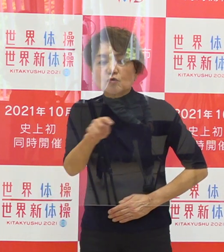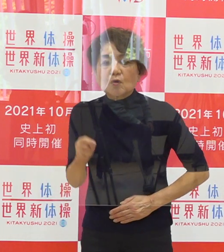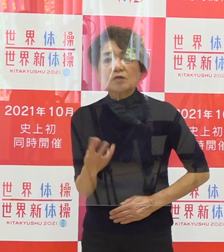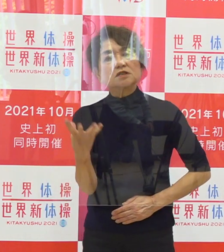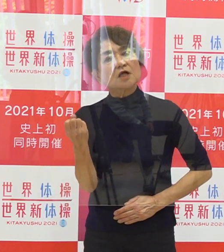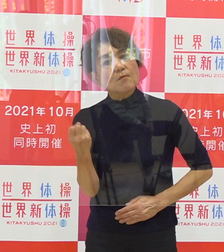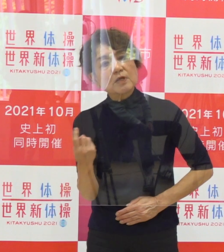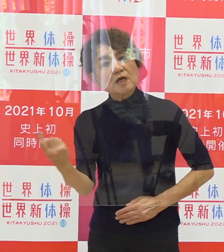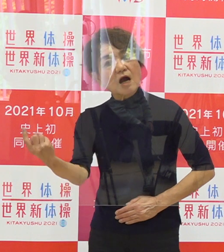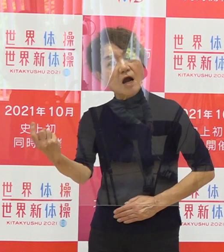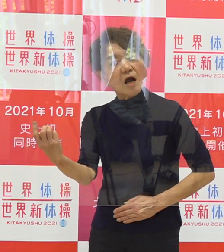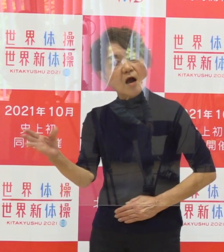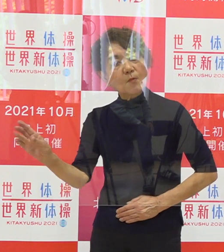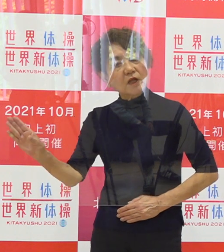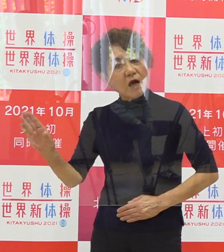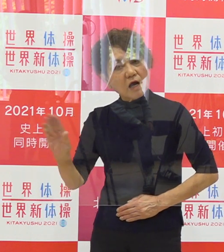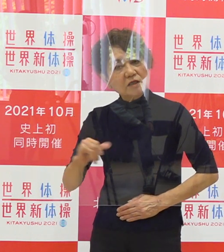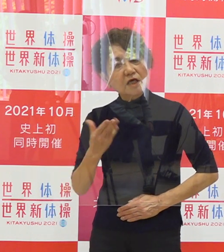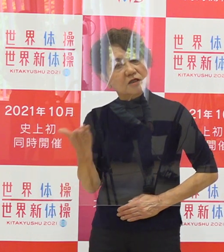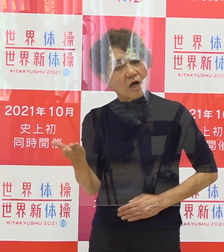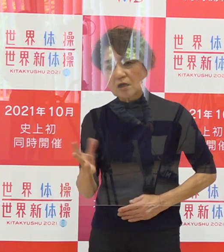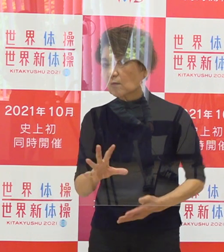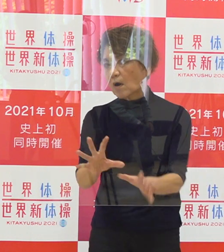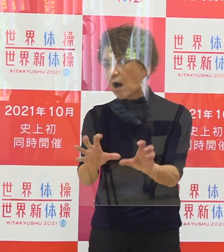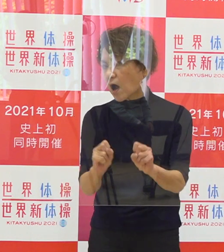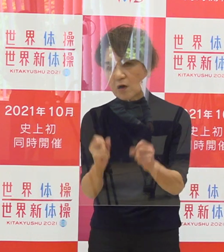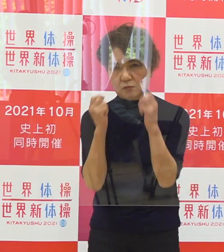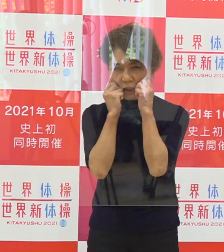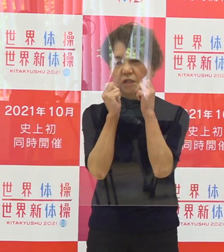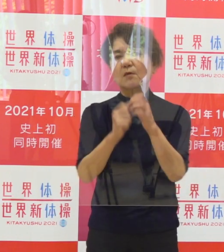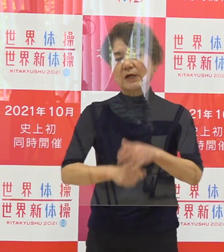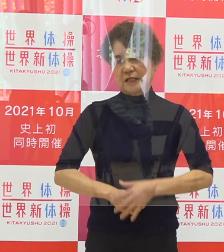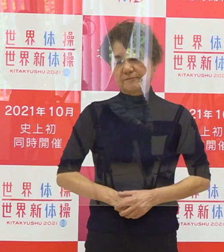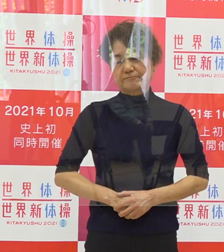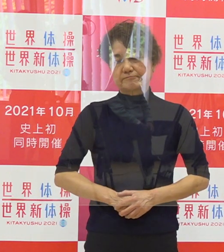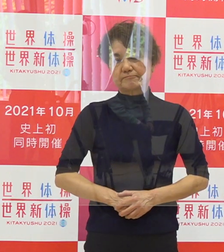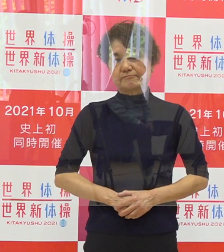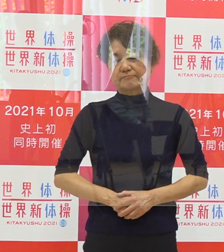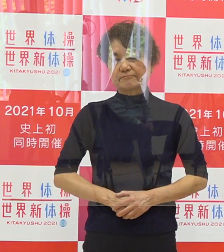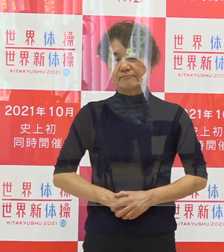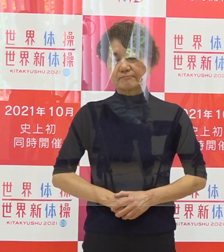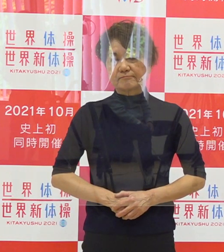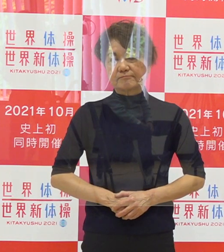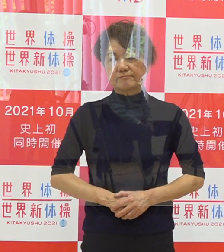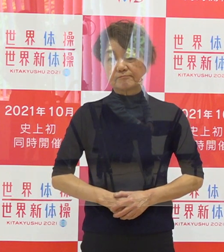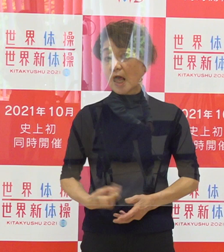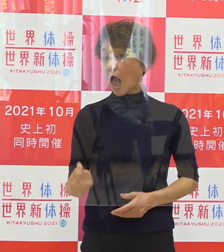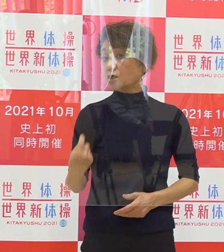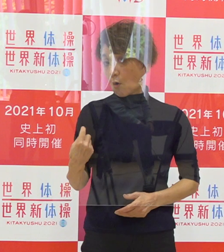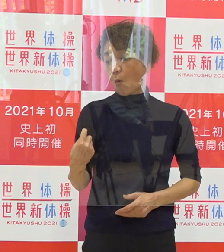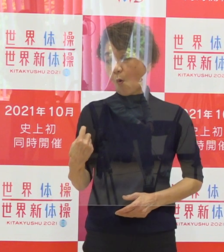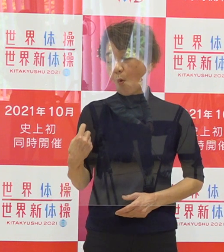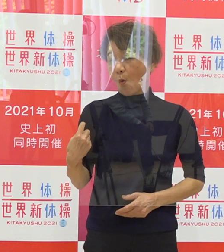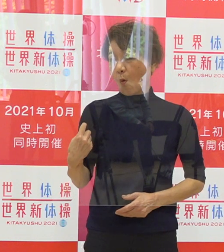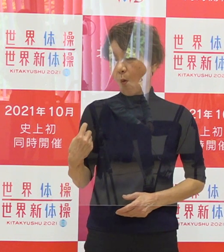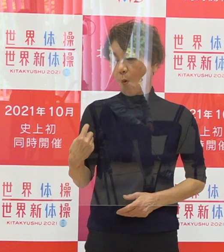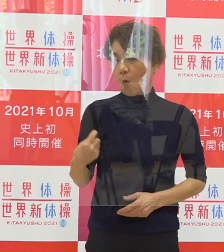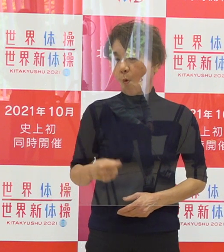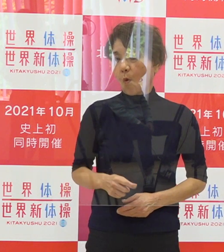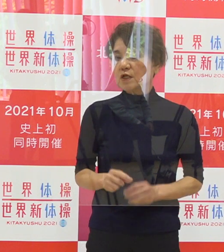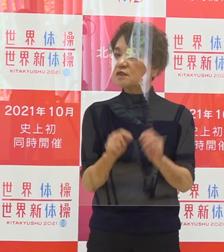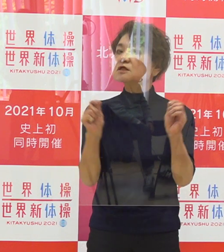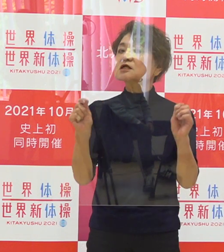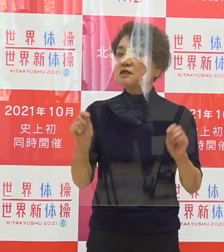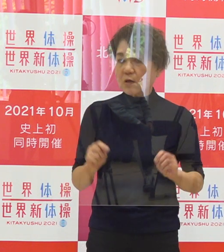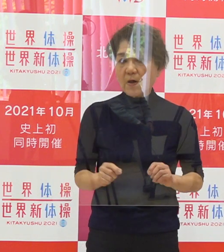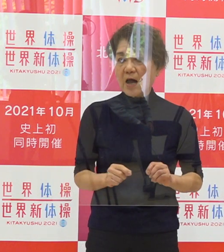ってきたのかといったところまではちょっと把握ができておりません。そういった状況でございます。また昨日の20日の分につきましてはまた集計が